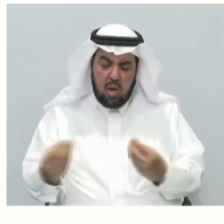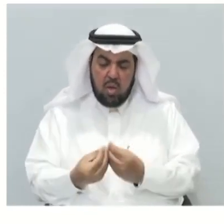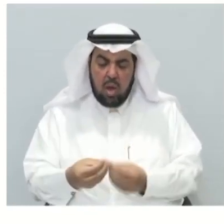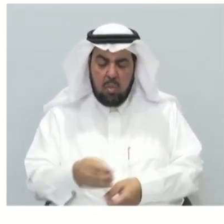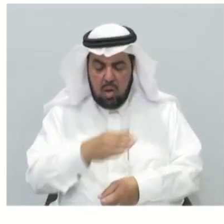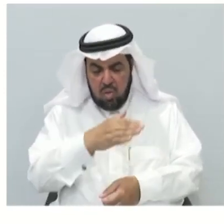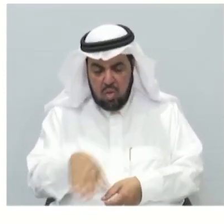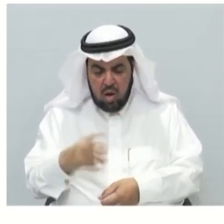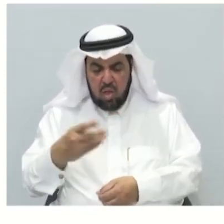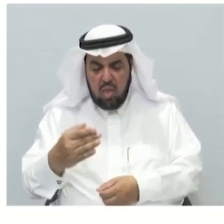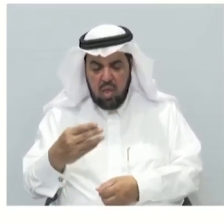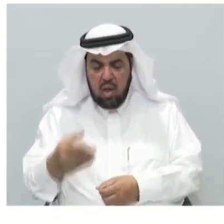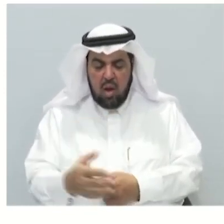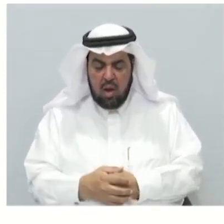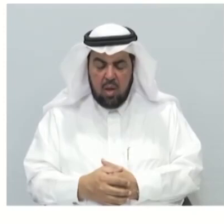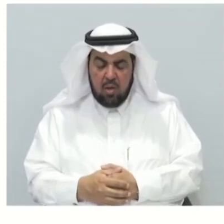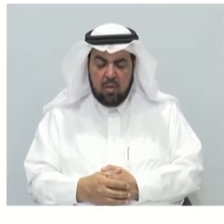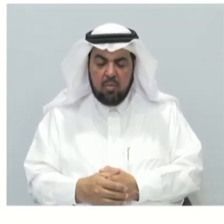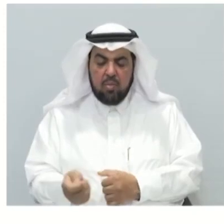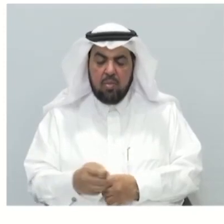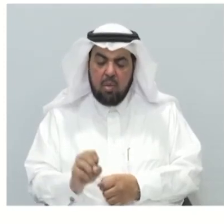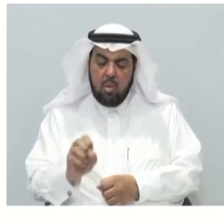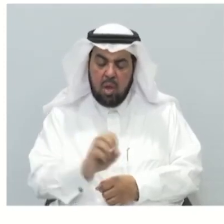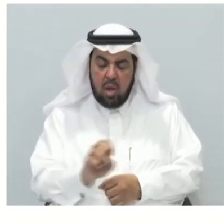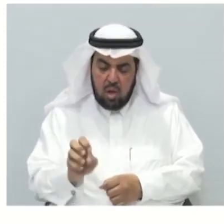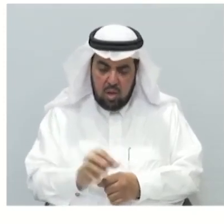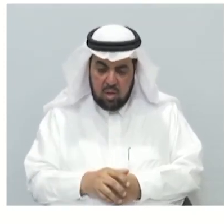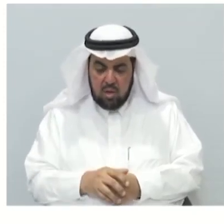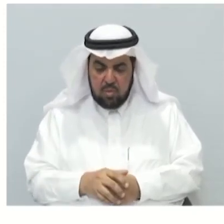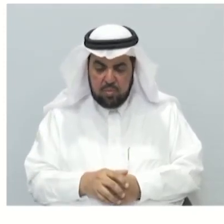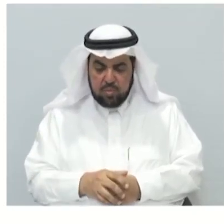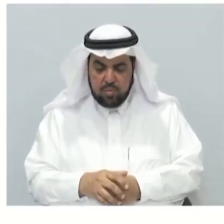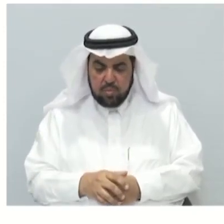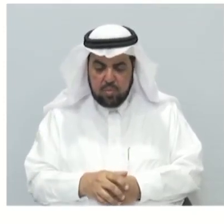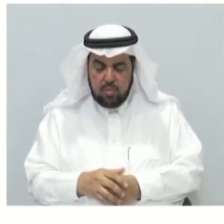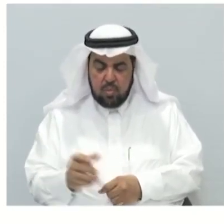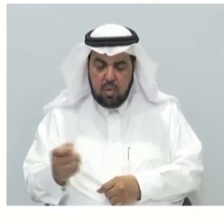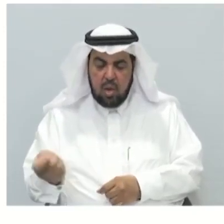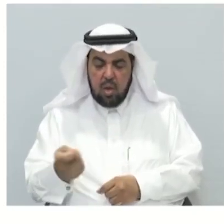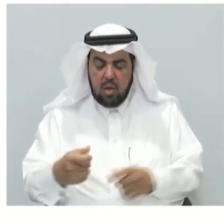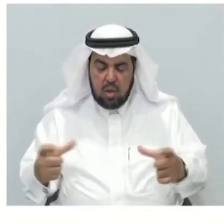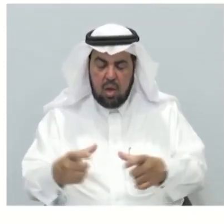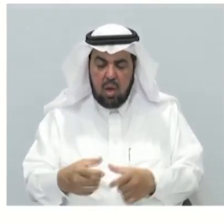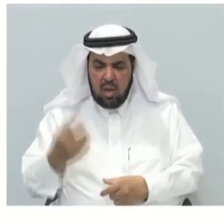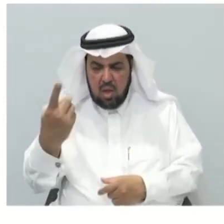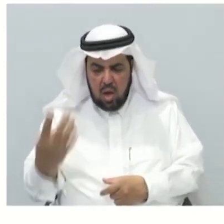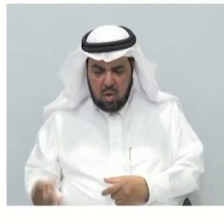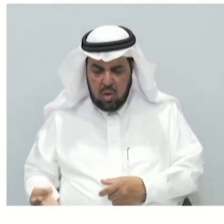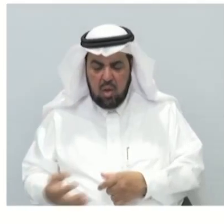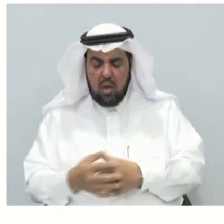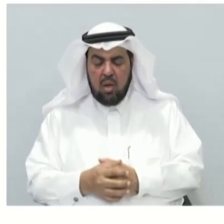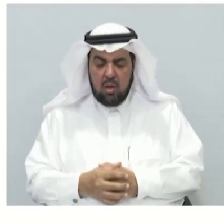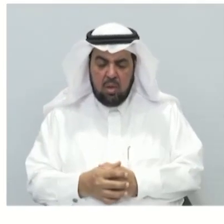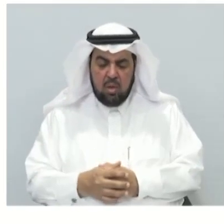كلها ايش معطيات عشان كذا احنا كتبناها معطيات لاحظ معي هذا البرهان راح يكون برهان تسلسلي زي ما ذكرنا سابقا